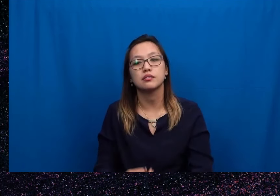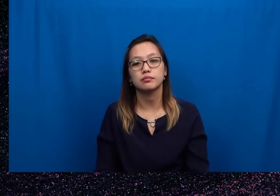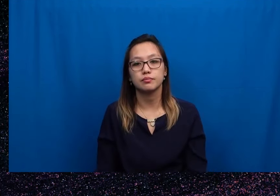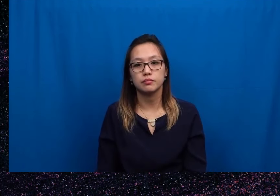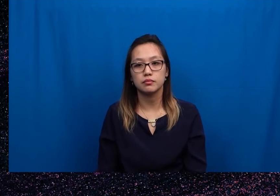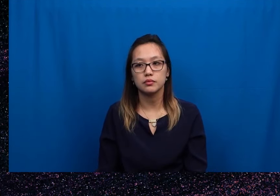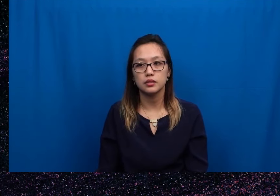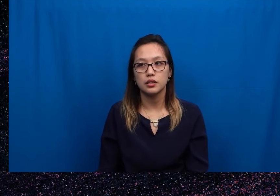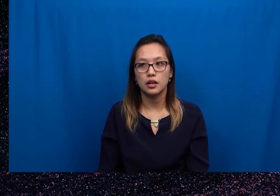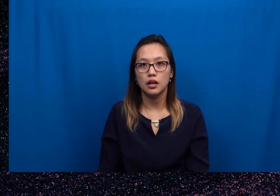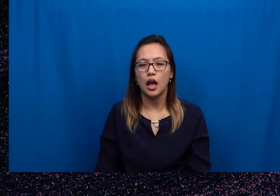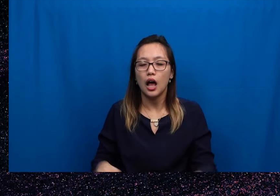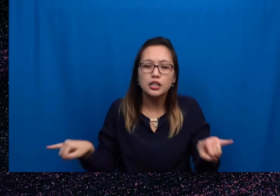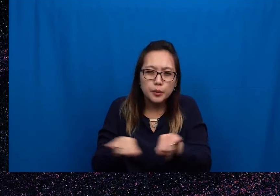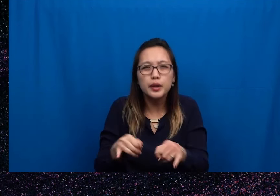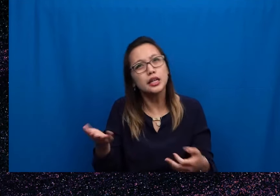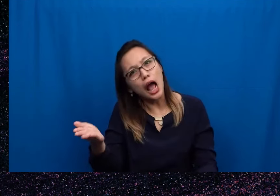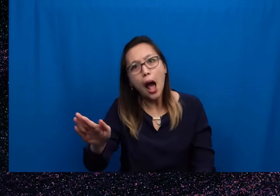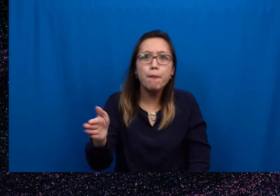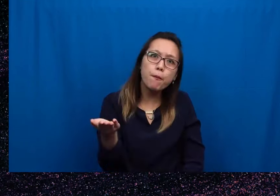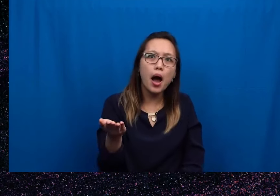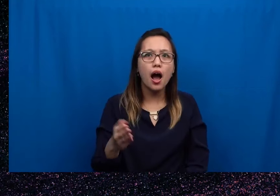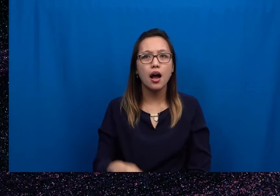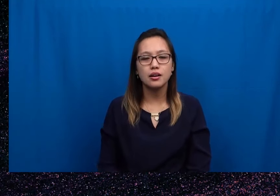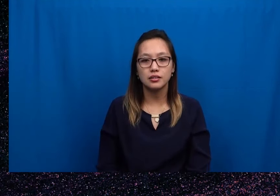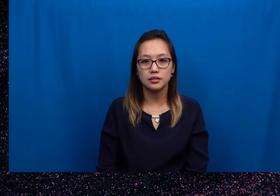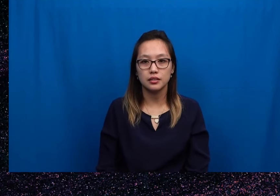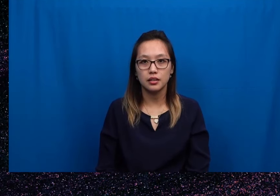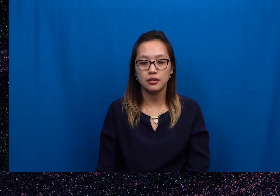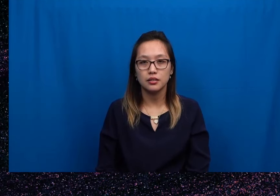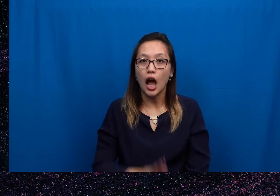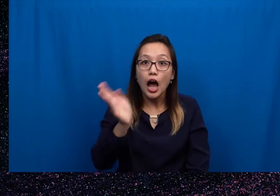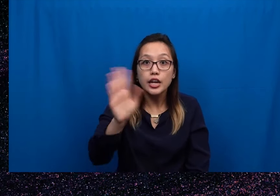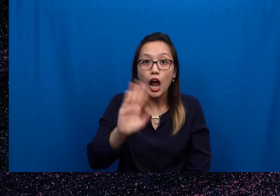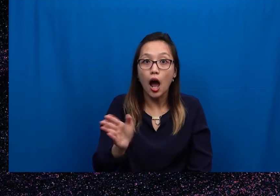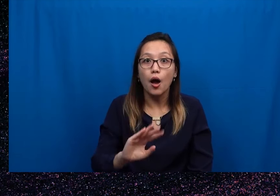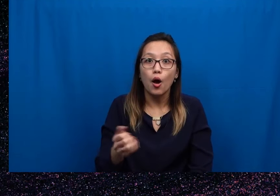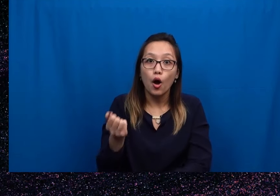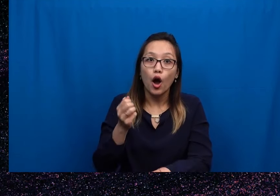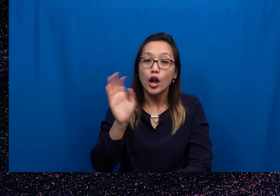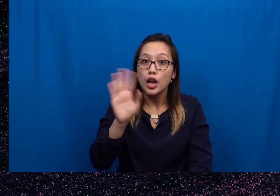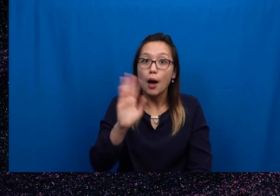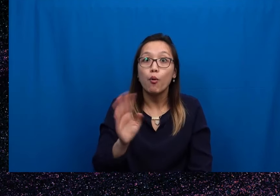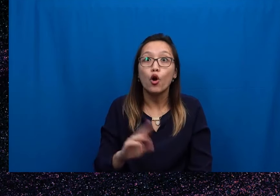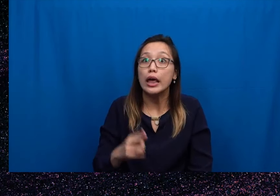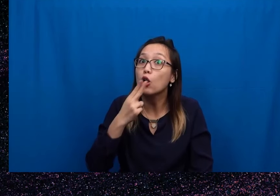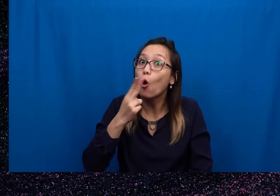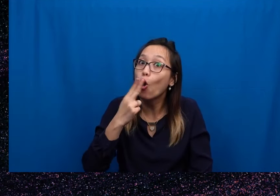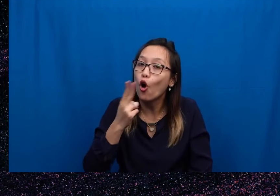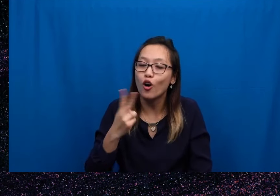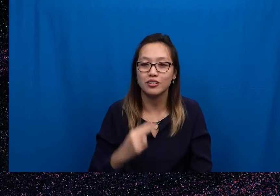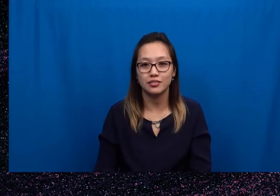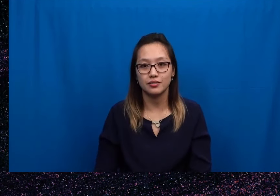satunya apa? Salah satunya mau enggak kamu enggak merokok lagi? Saya agak sedikit